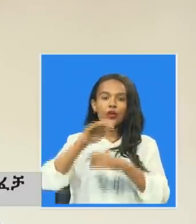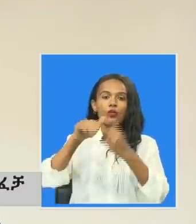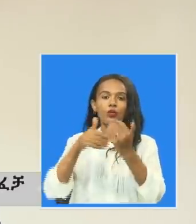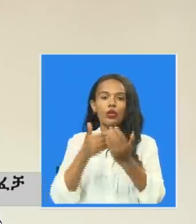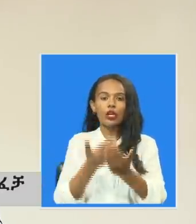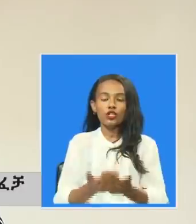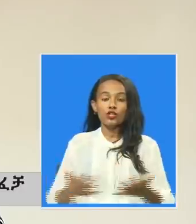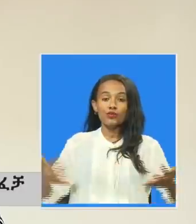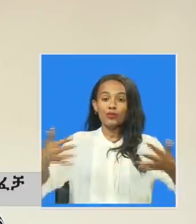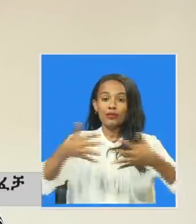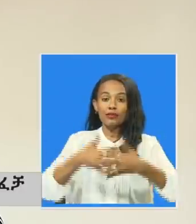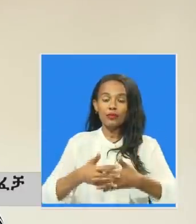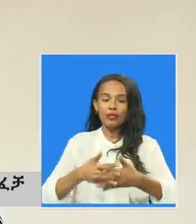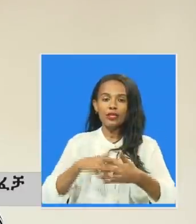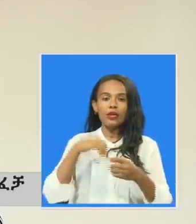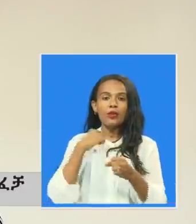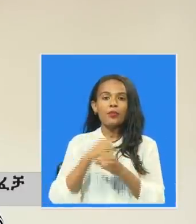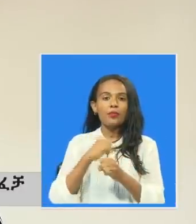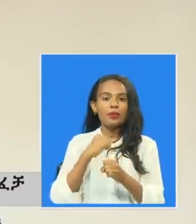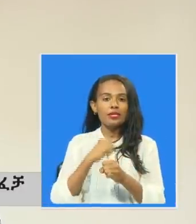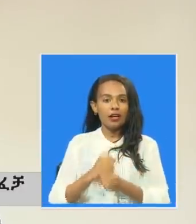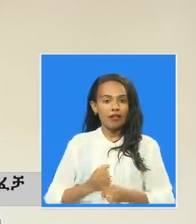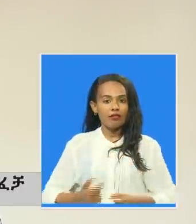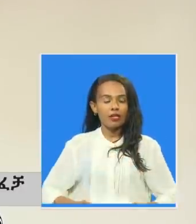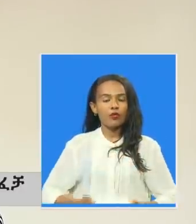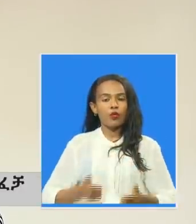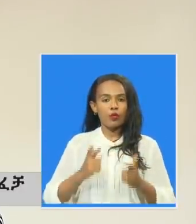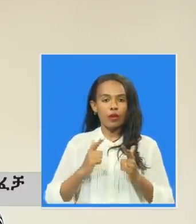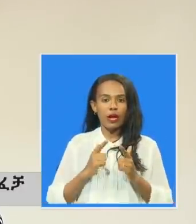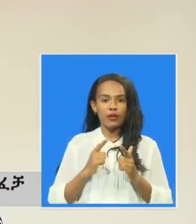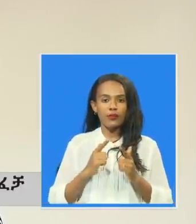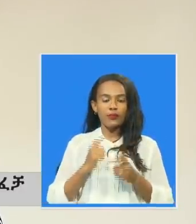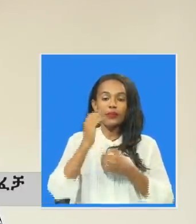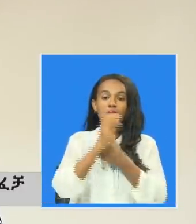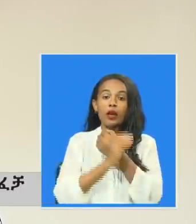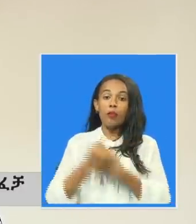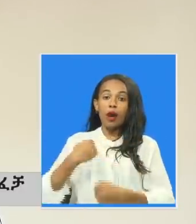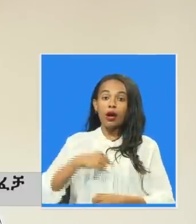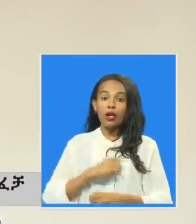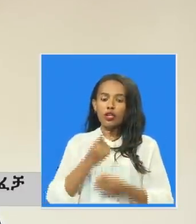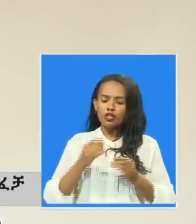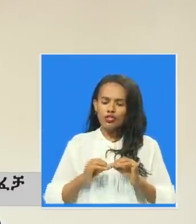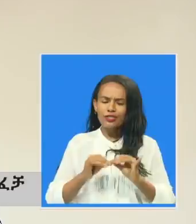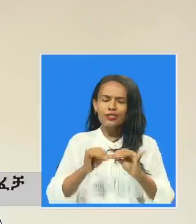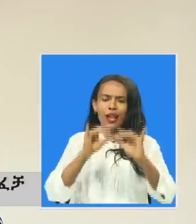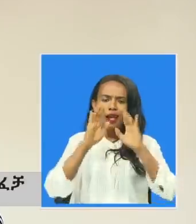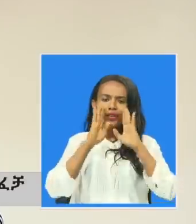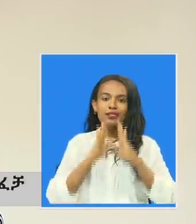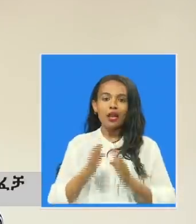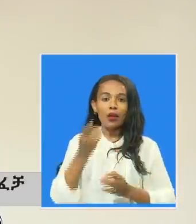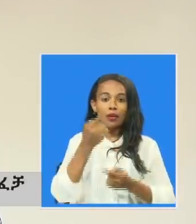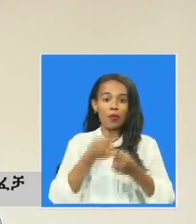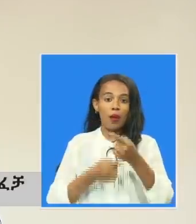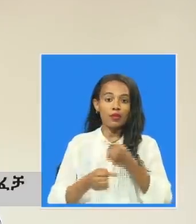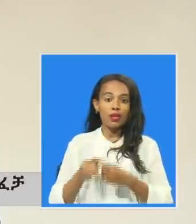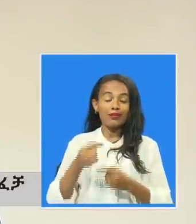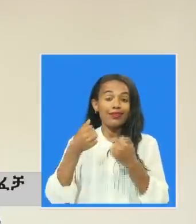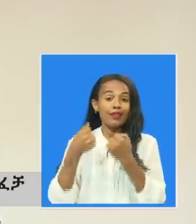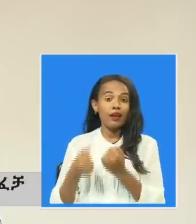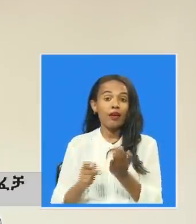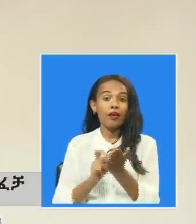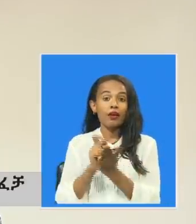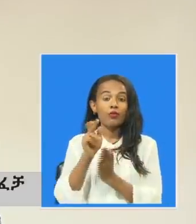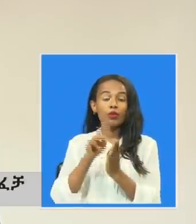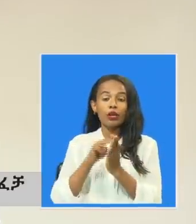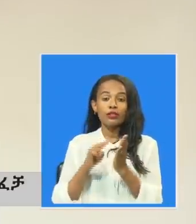ሁላችንም በትብብር መስራት ይኖርብናል። በሀገራችን ዘላቂ ሰላም ለማስፈን ጠንካራ